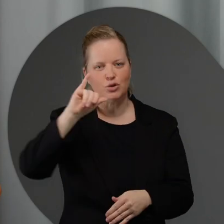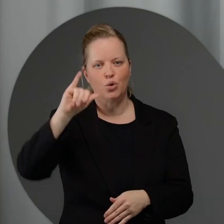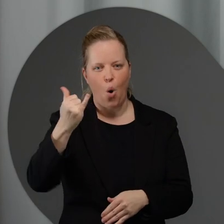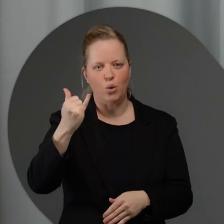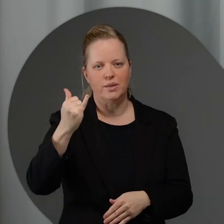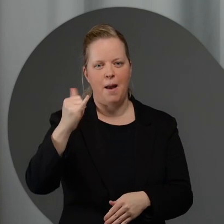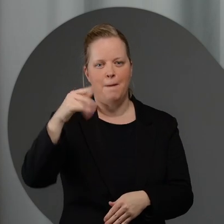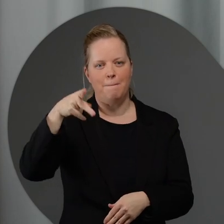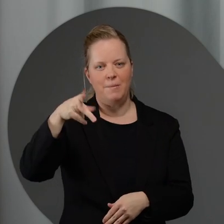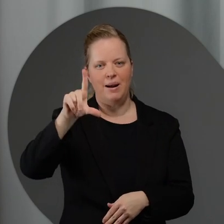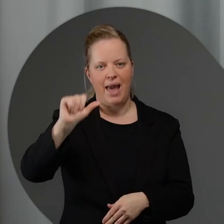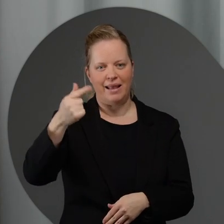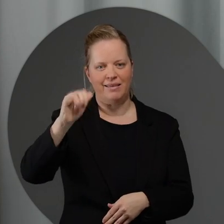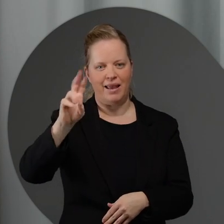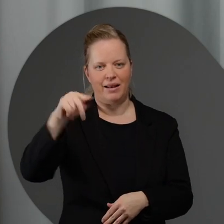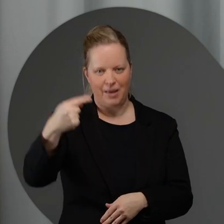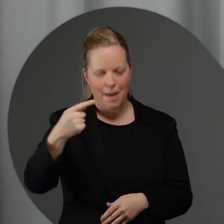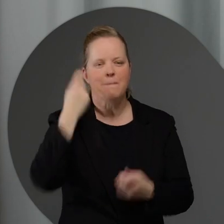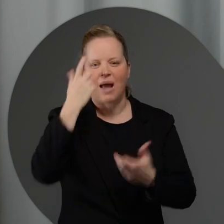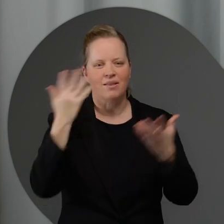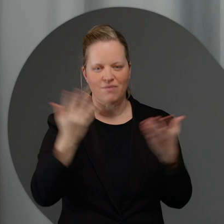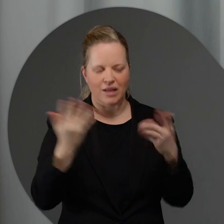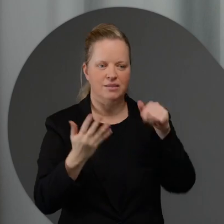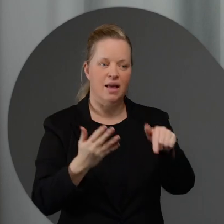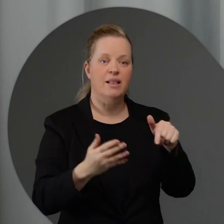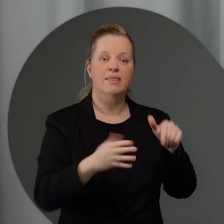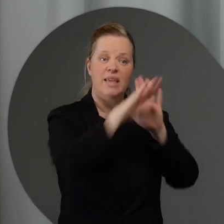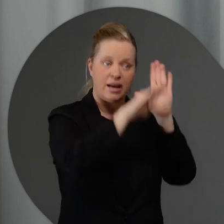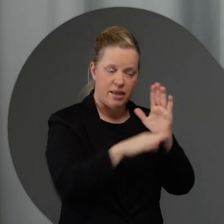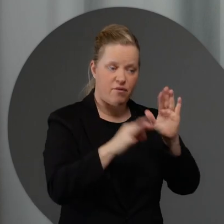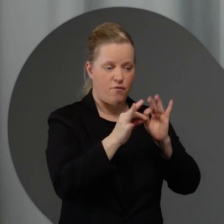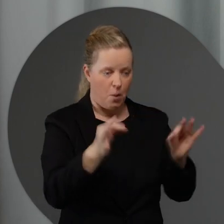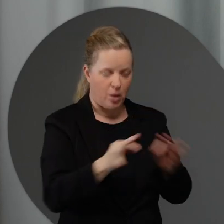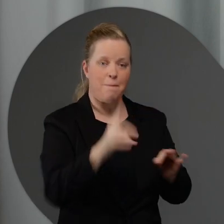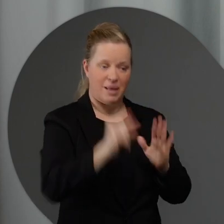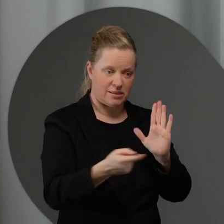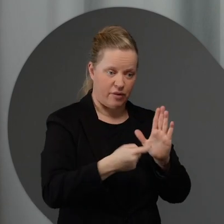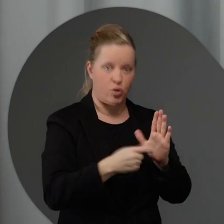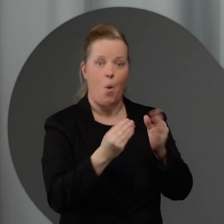nicht über die in der Direktive hinaus, in der Direktive formulierten